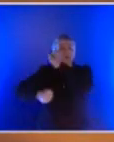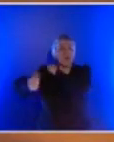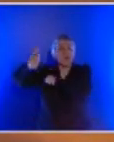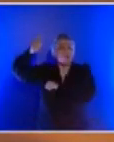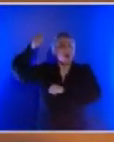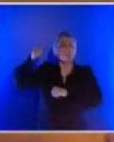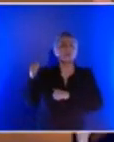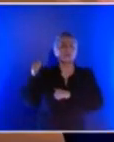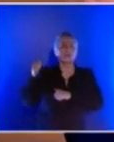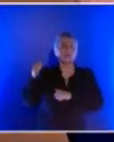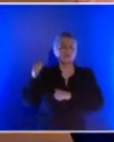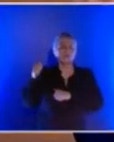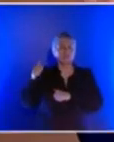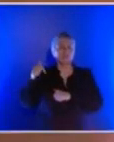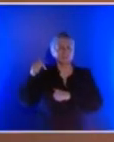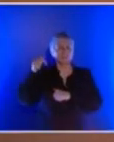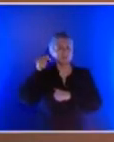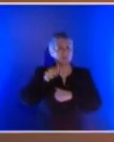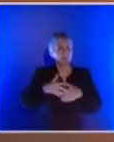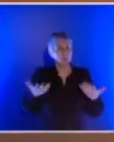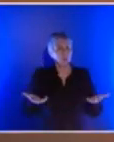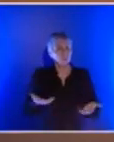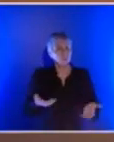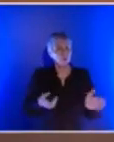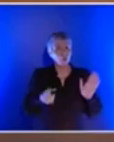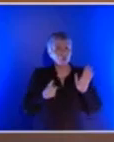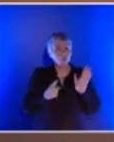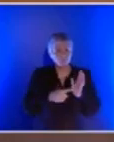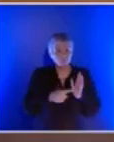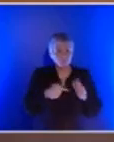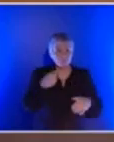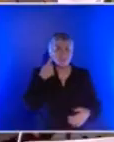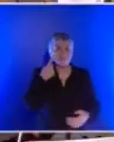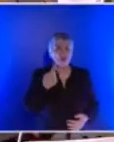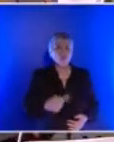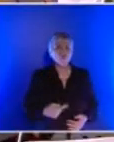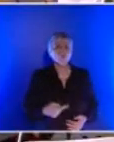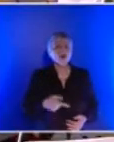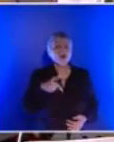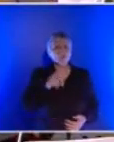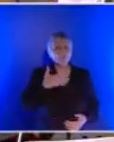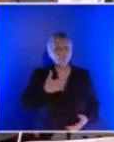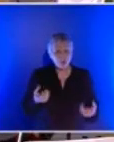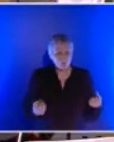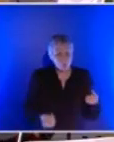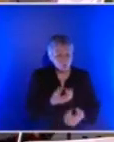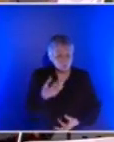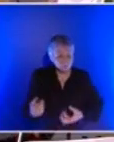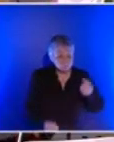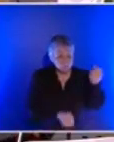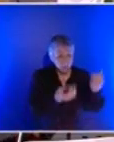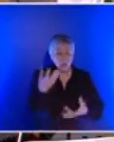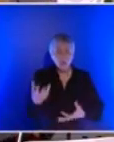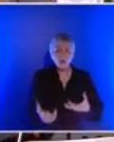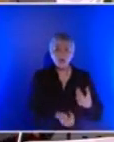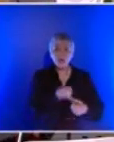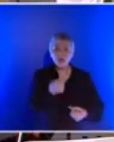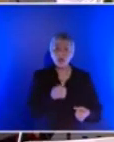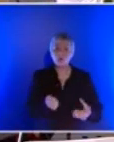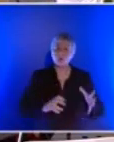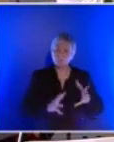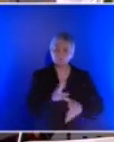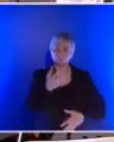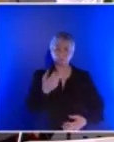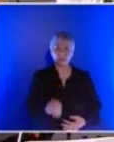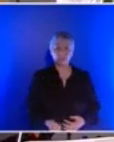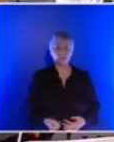αναπτυξιακό πρόβλημα. Η παραγωγική ανασυγκρότηση είναι η στρατηγική του ΣΥΡΙΖΑ. Η στρατηγική του ΣΥΡΙΖΑ το λέει πολύ απλά.